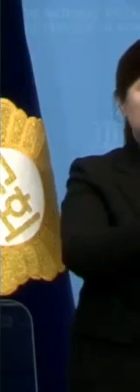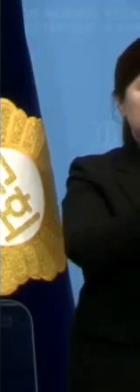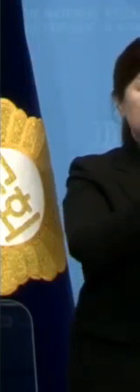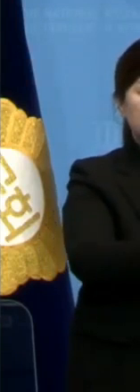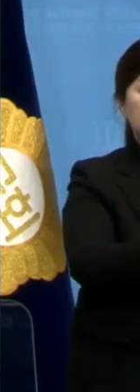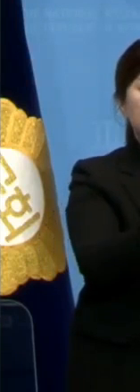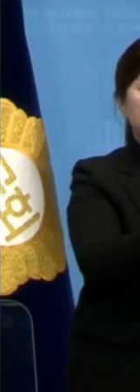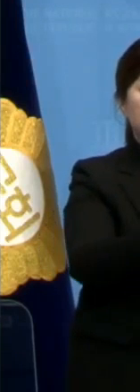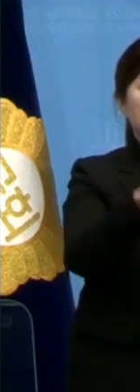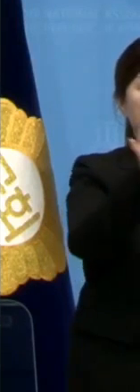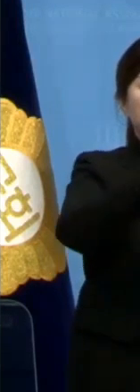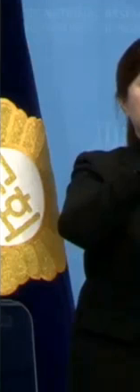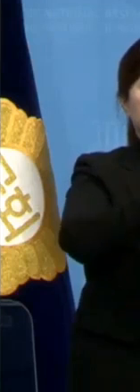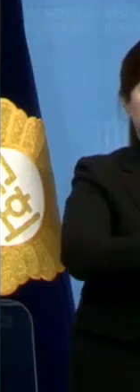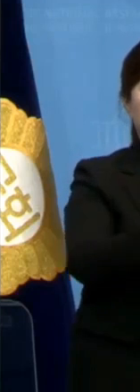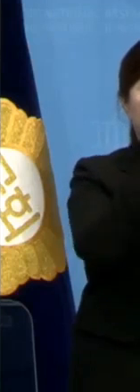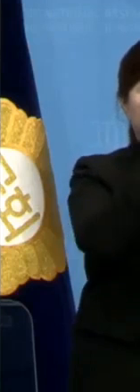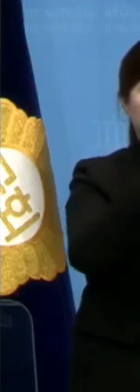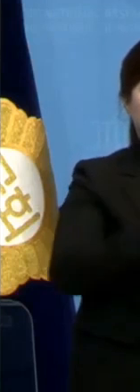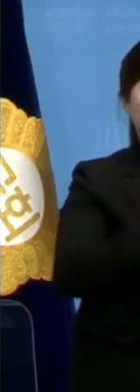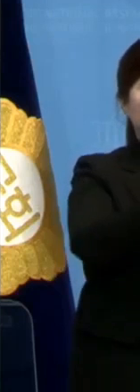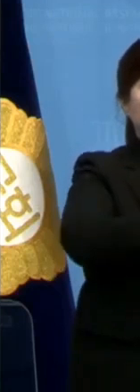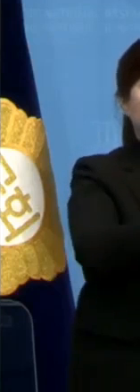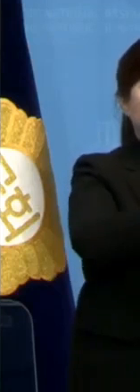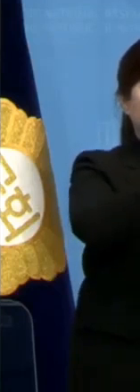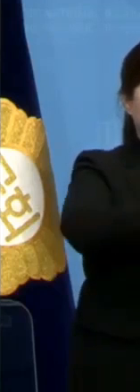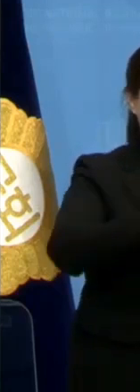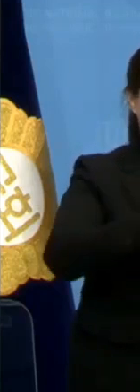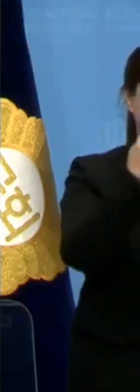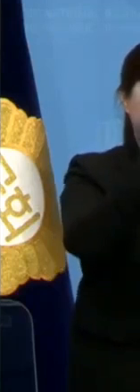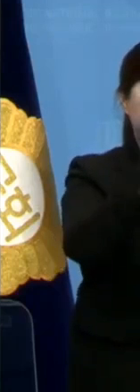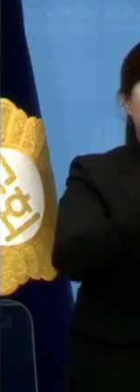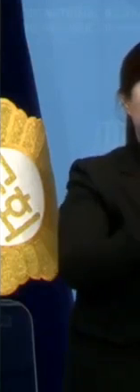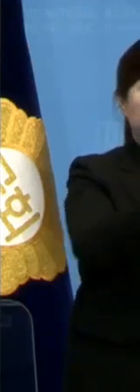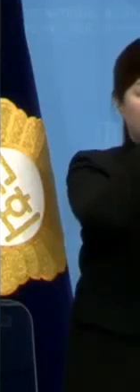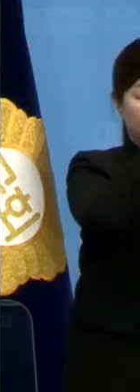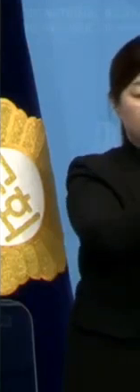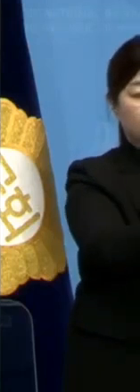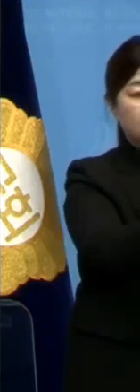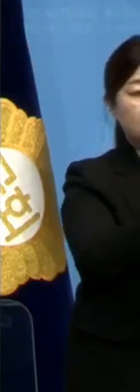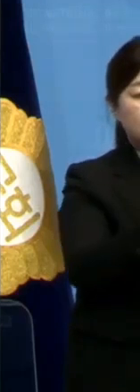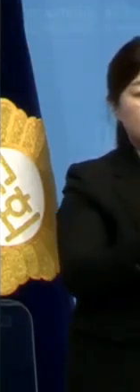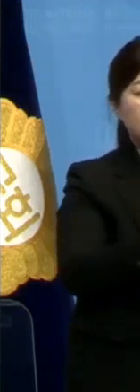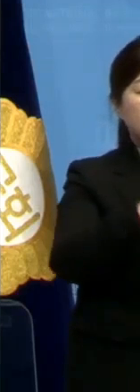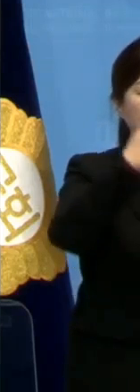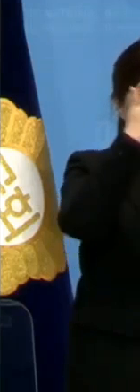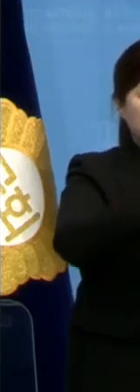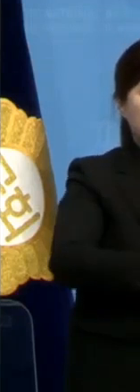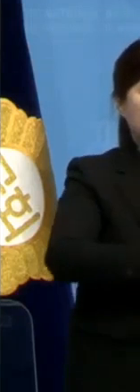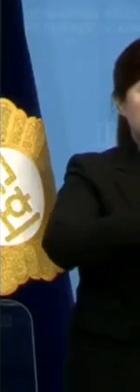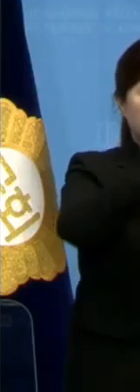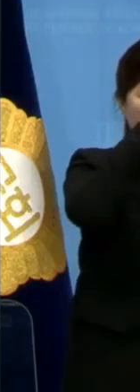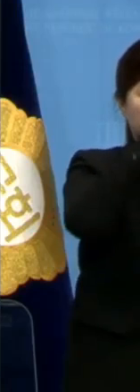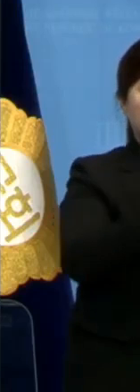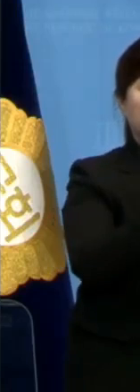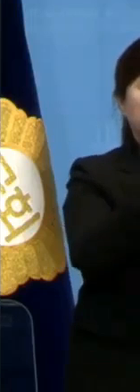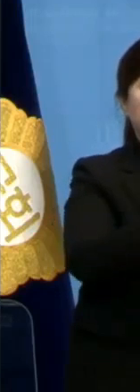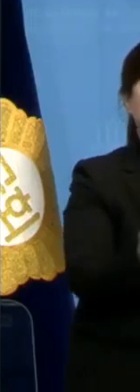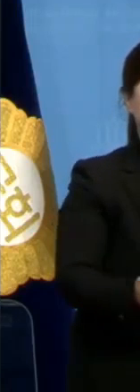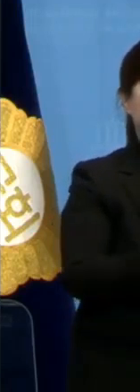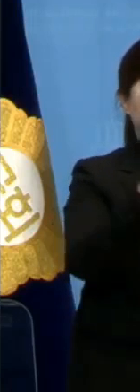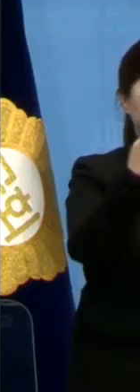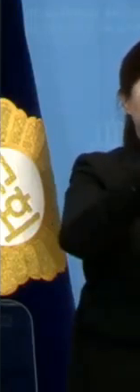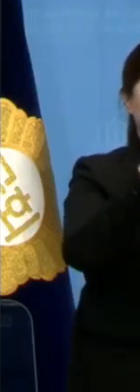하는 정액보험입니다. 1년 단위 보험으로 감염병 사망 및 후유장애 발생 시 최대 1천만 원을